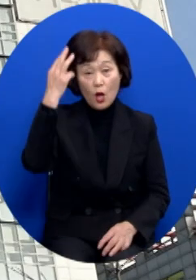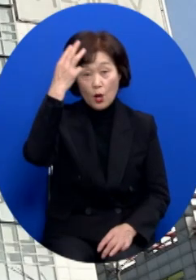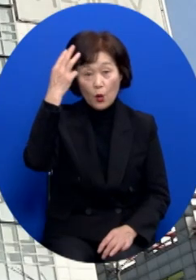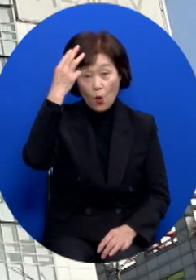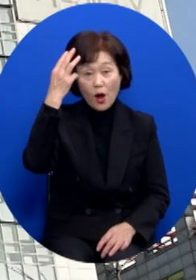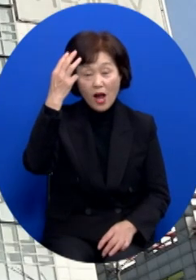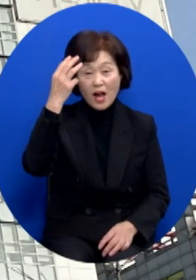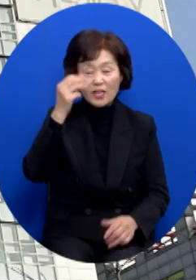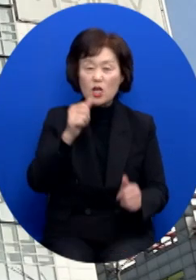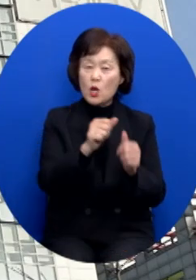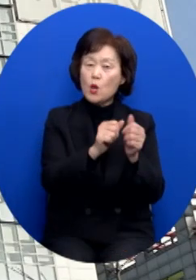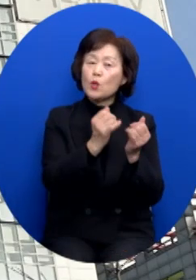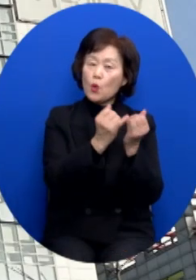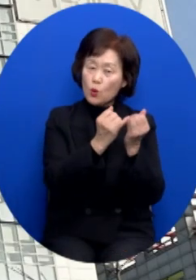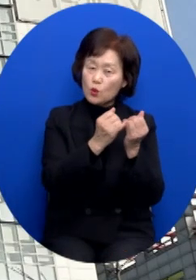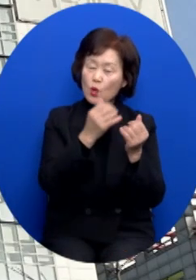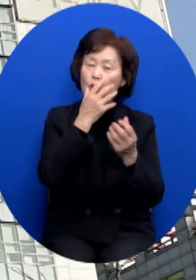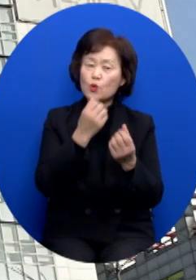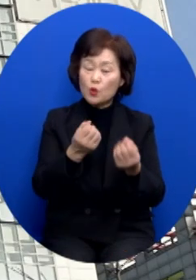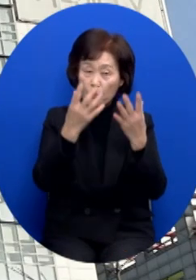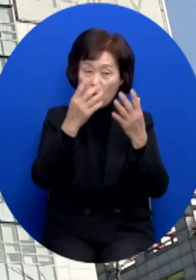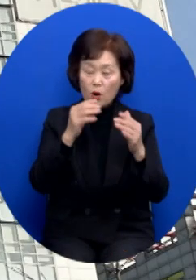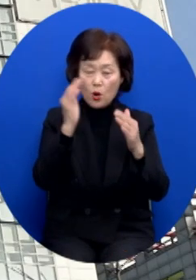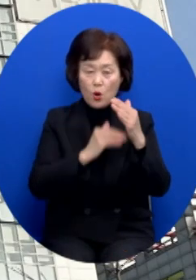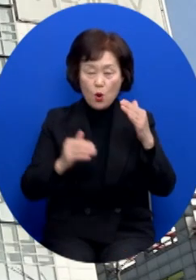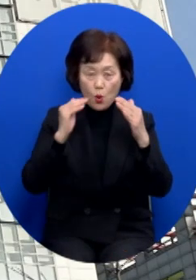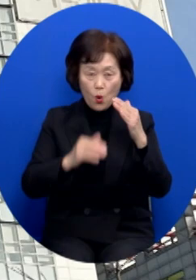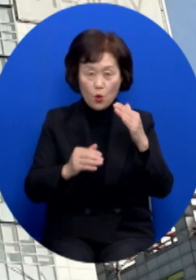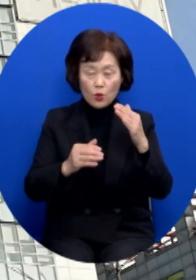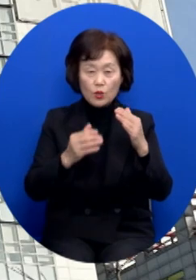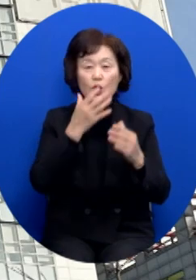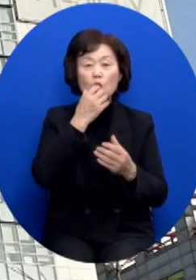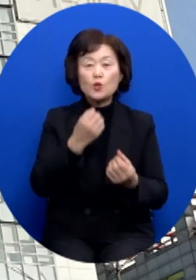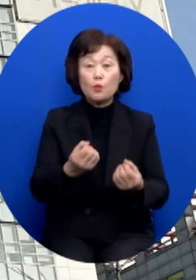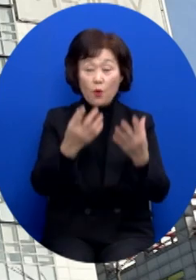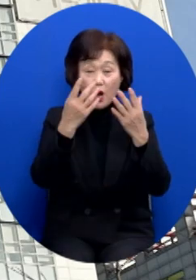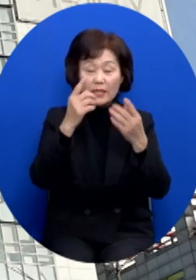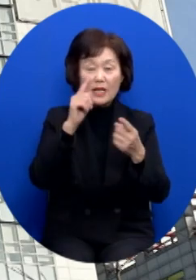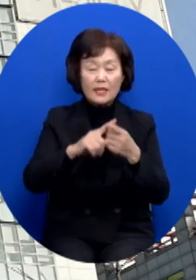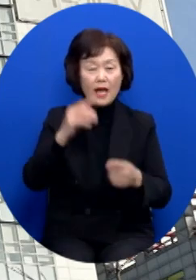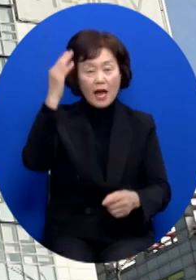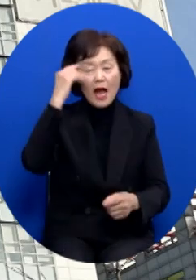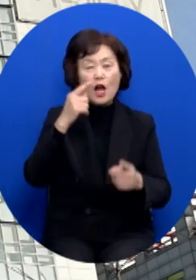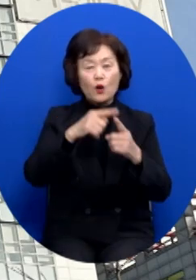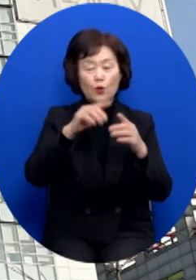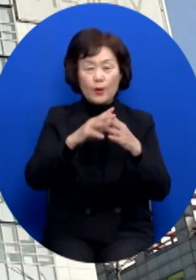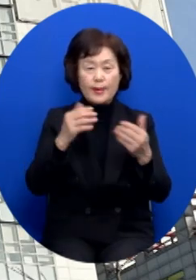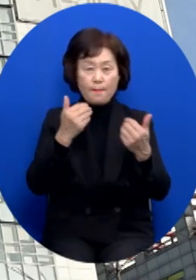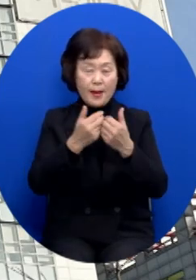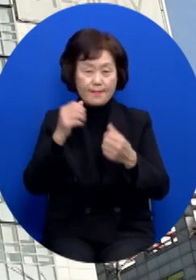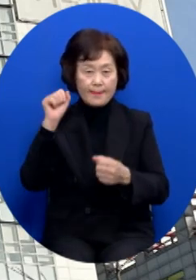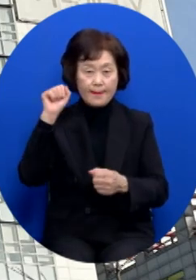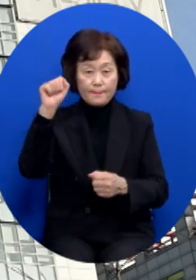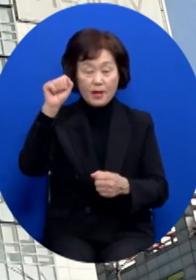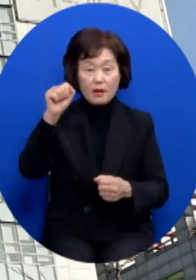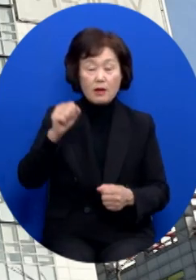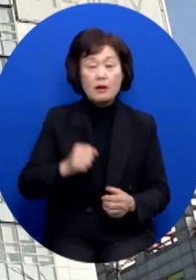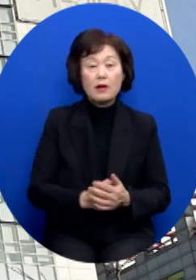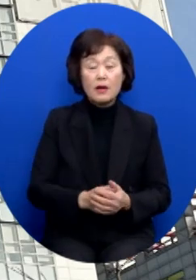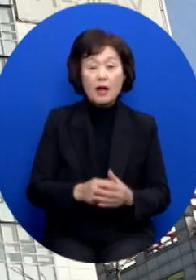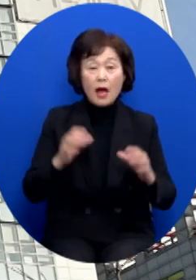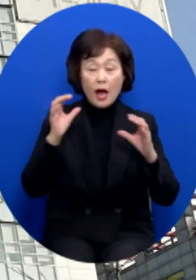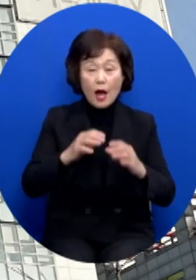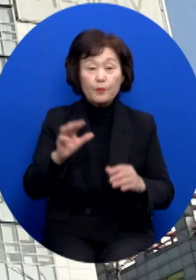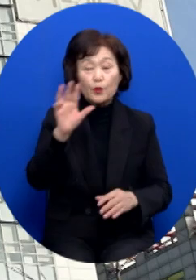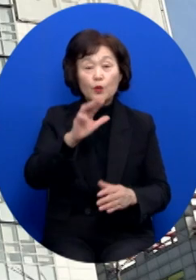교황청이 동성 커플 축복을 공식 승인한 것과 관련해 한국교회가 반발하고 나섰습니다. 대한예수교장로회